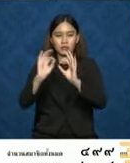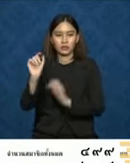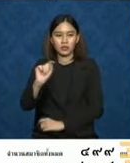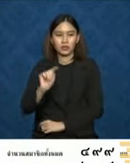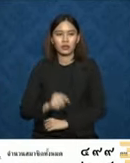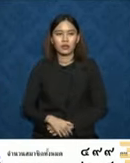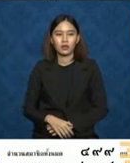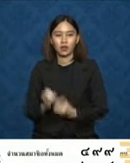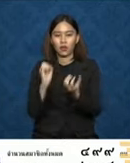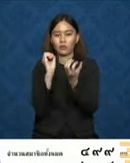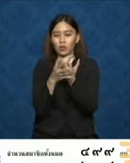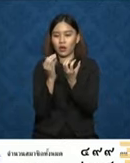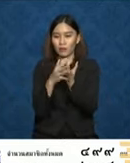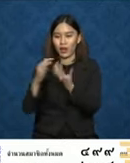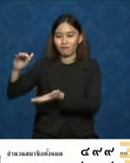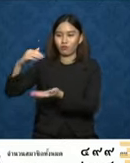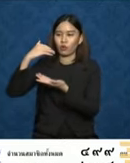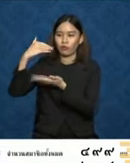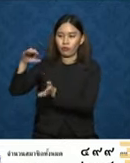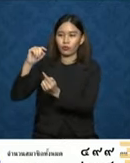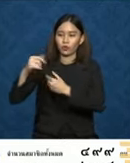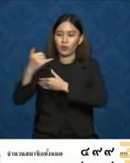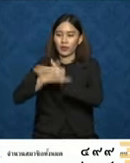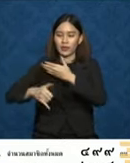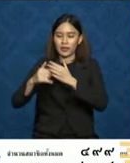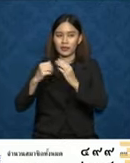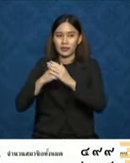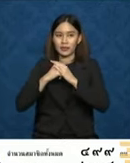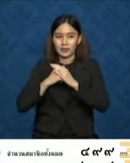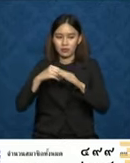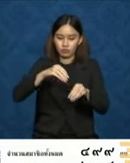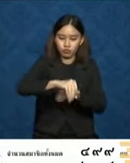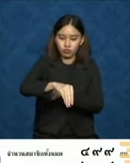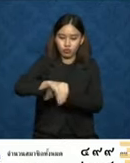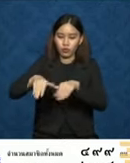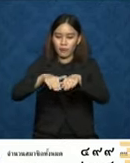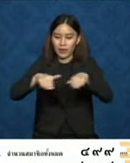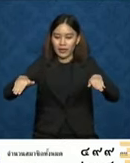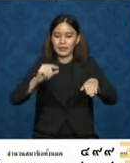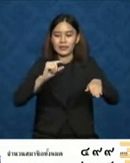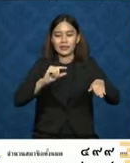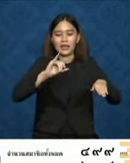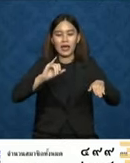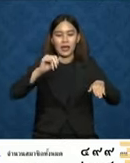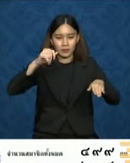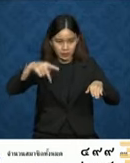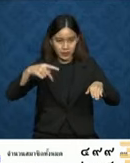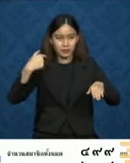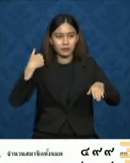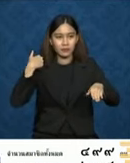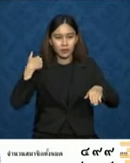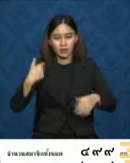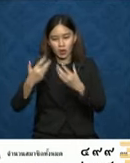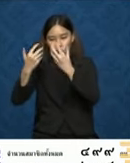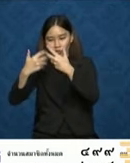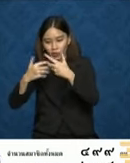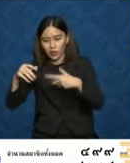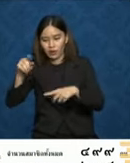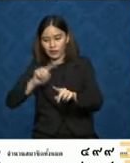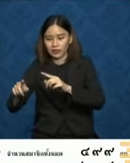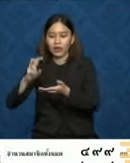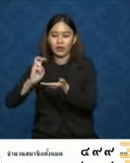ว่าผลไม้ที่นำเข้าประเทศจีนเนี่ยต้องมาจากแปลงปลูกที่มีการรับรองมาตรฐาน Gapนะครับแล้วก็มาจากโรงคัดบรรจุที่ได้รับ